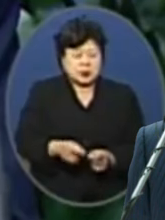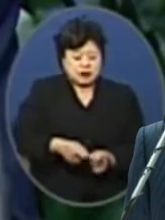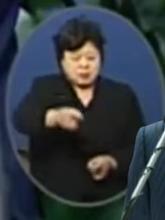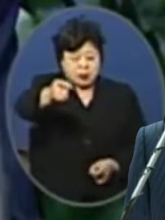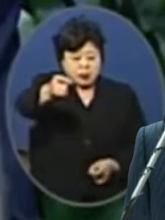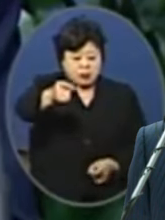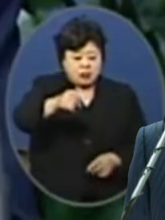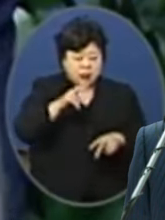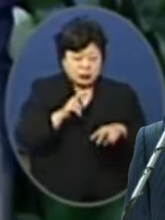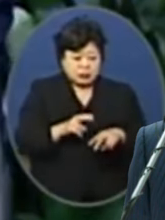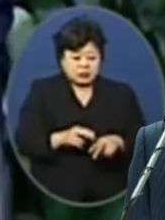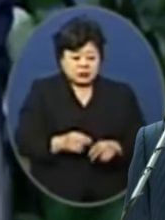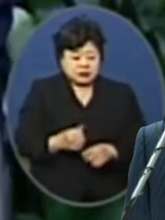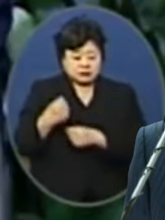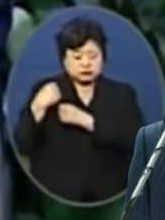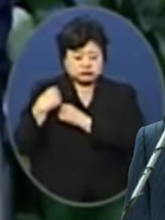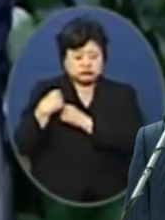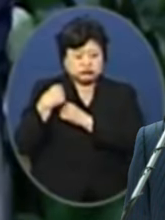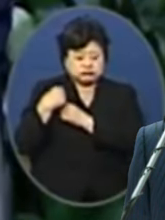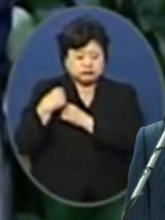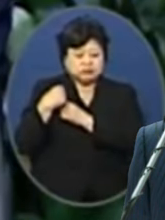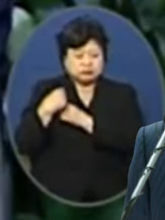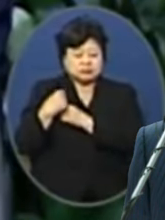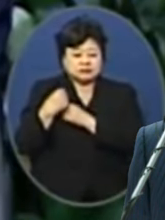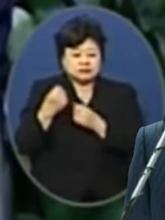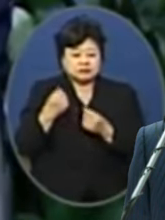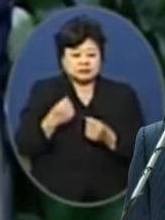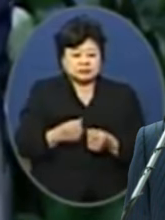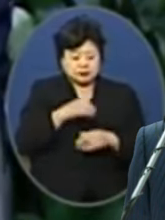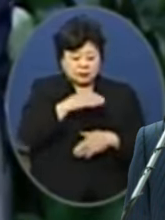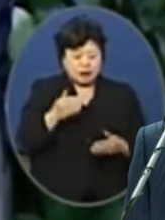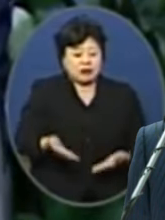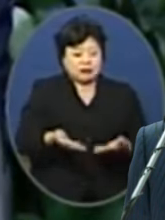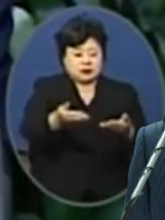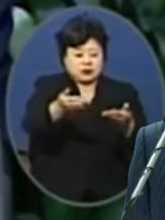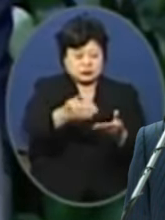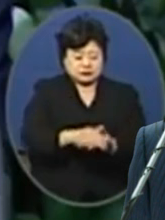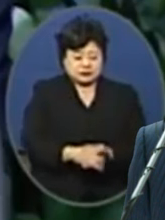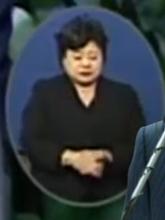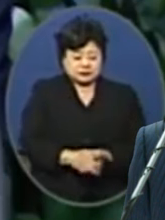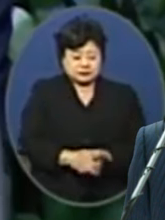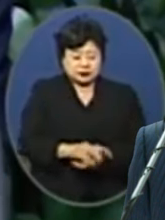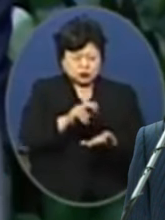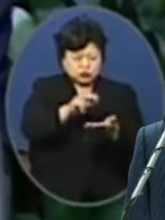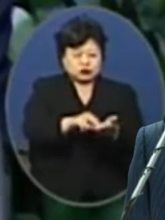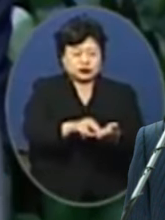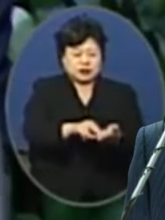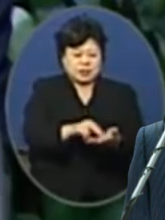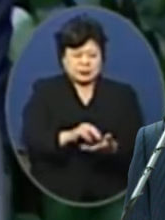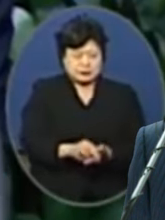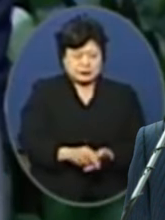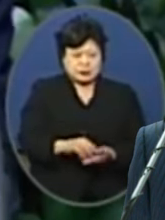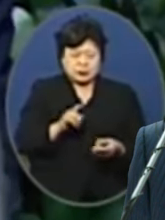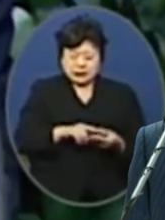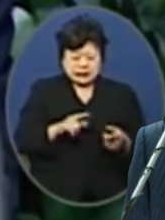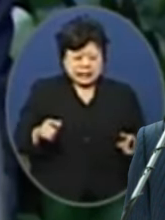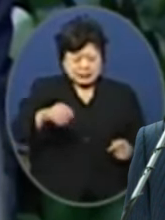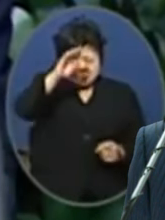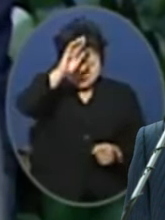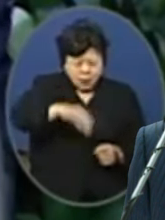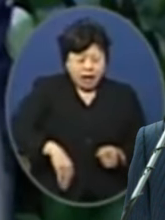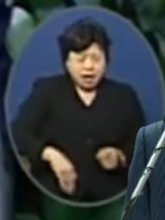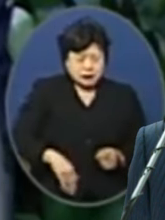대나무 장대를게 어지고 교실에 들어와서 숙제해 놓고 콩코드가 맞지 않으면 나오라